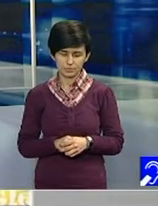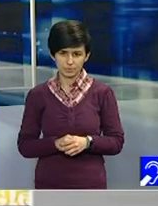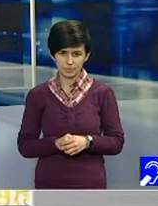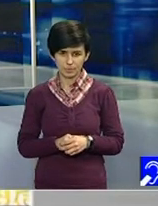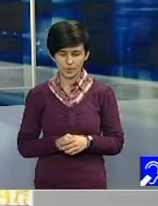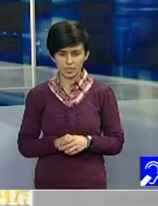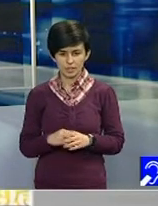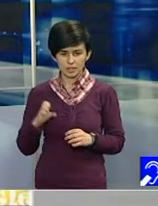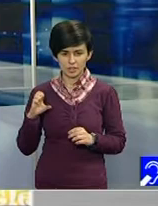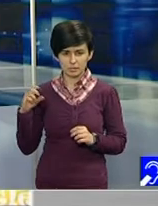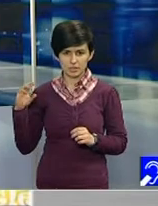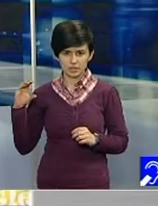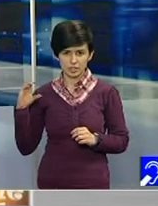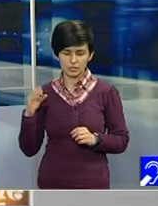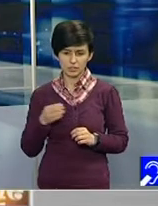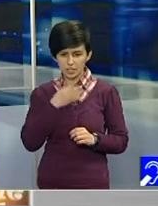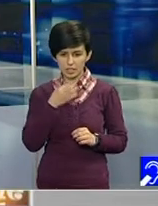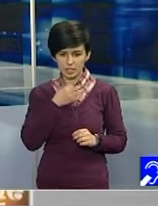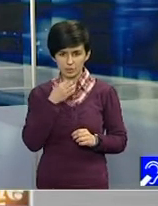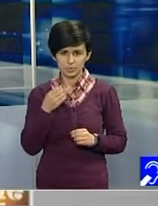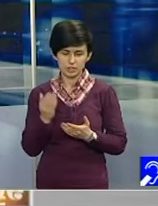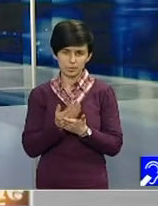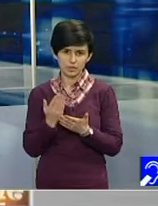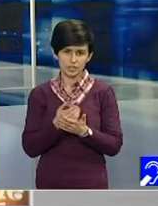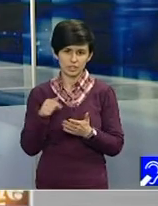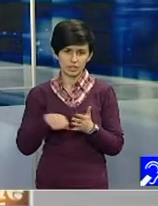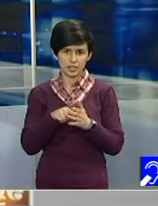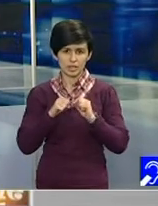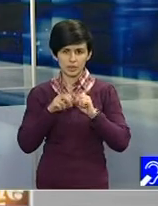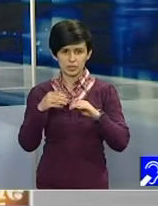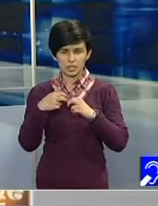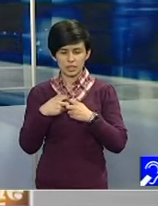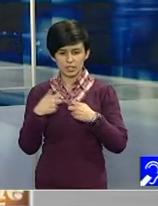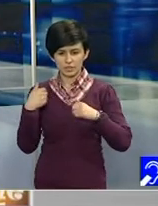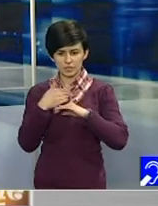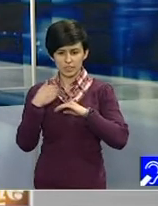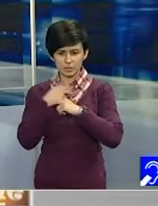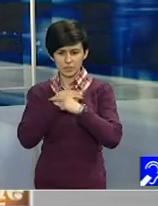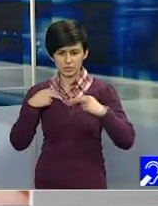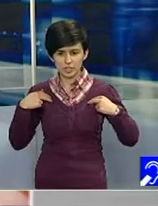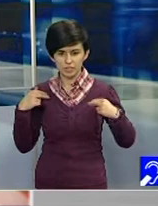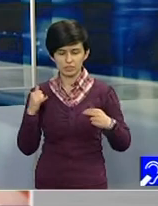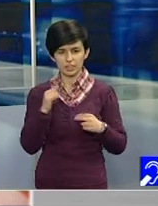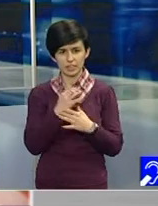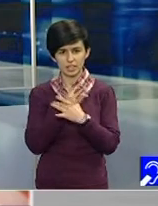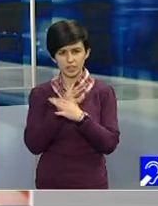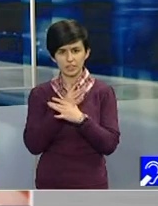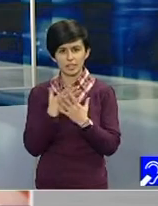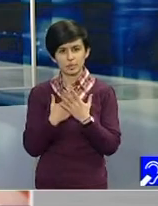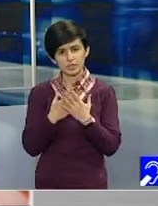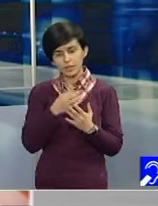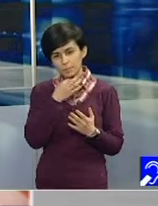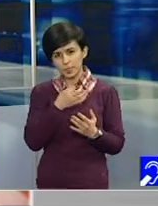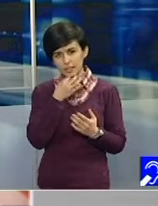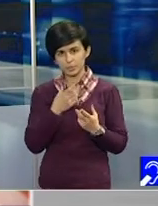Emi Schipor ne-a spus povestea lui în emisiunea Fără Prejudecăți la TVR Cluj. Se va întoarce vineri în platoul emisiunii Fără Prejudecăți pentru a ne da detalii